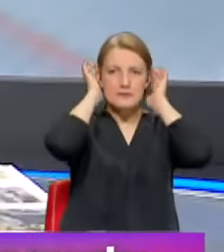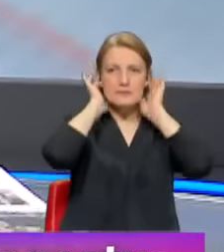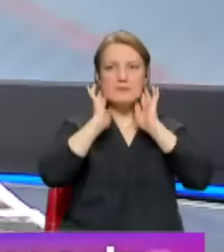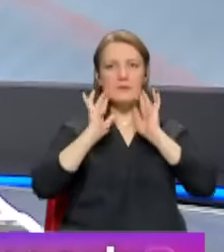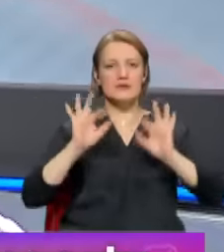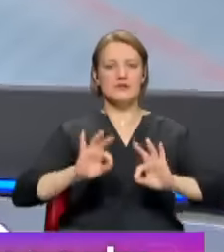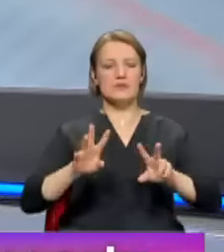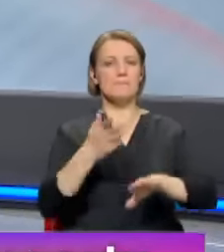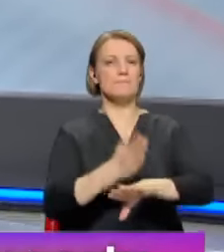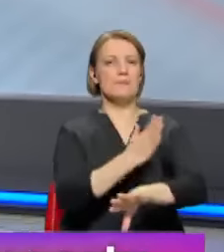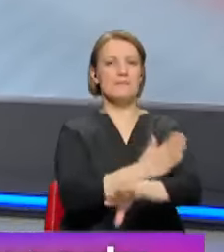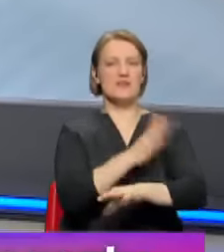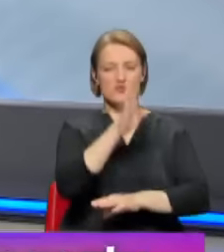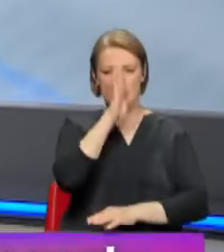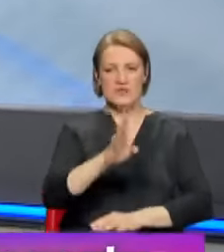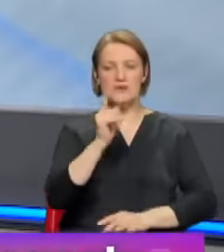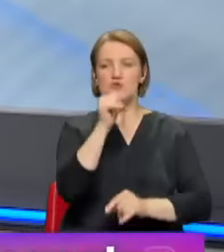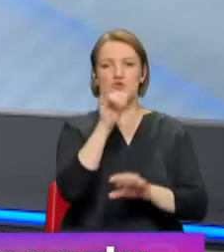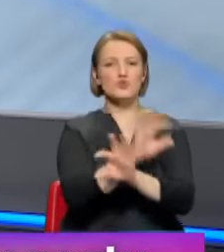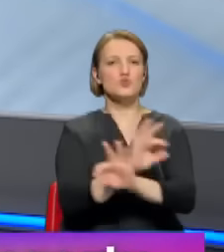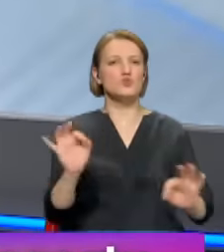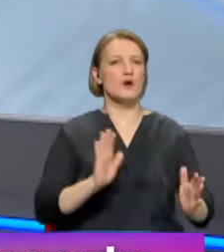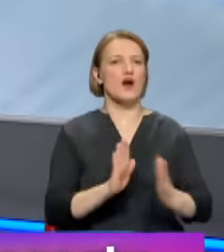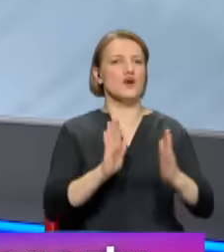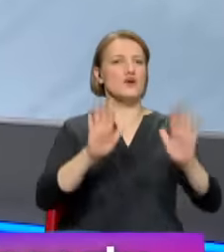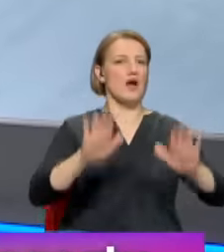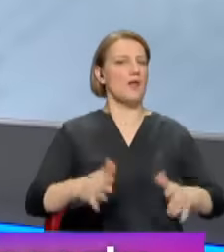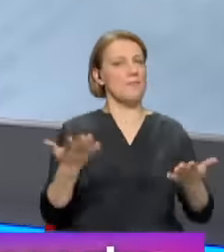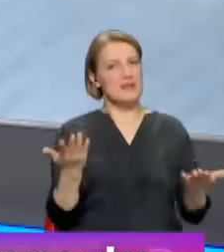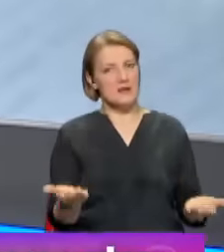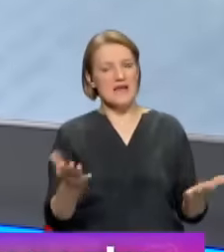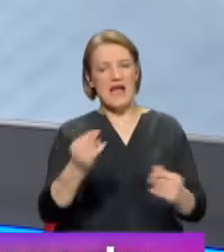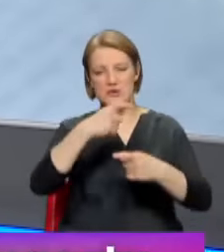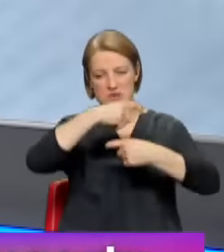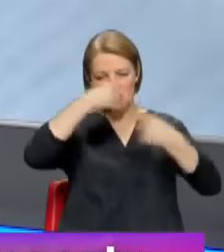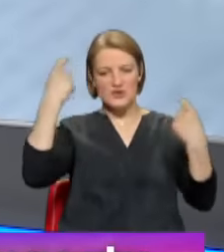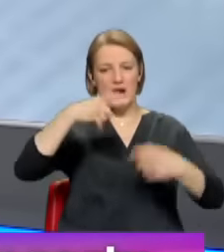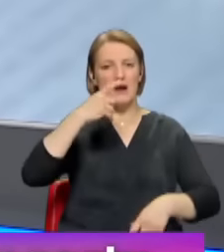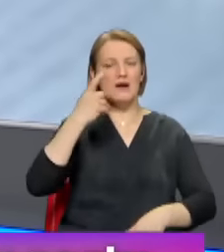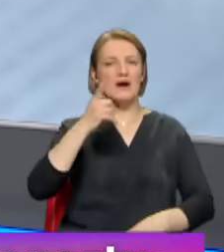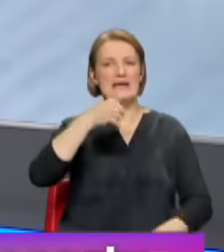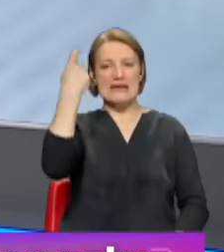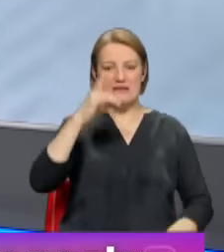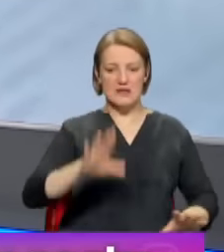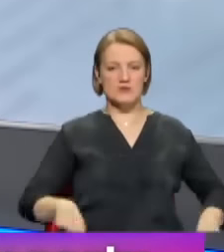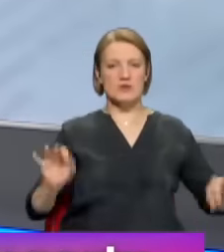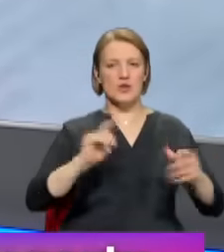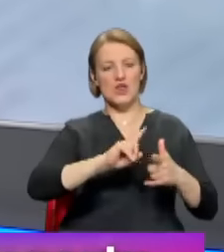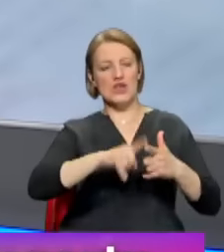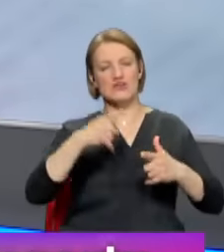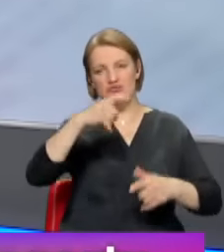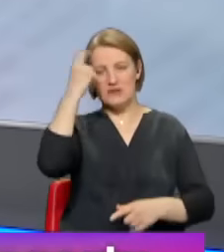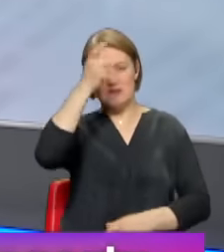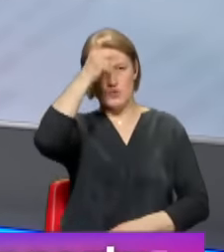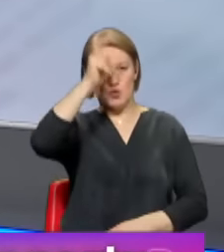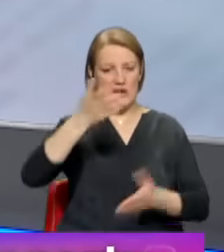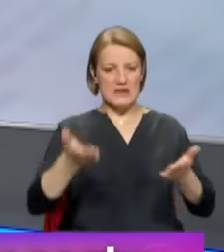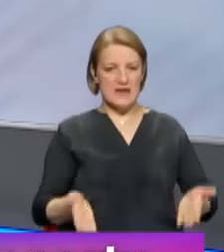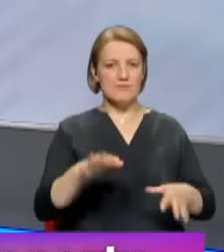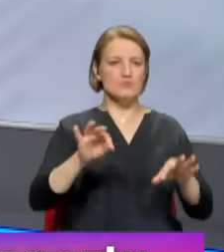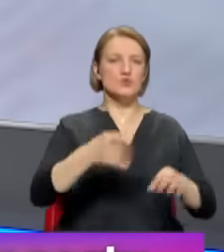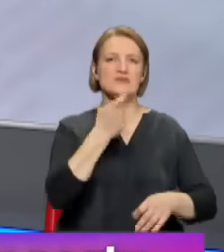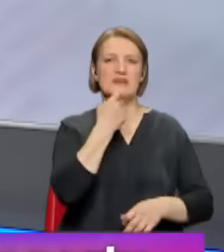Şimdi memleketimizde ciddi bir kuraklıkla karşı karşıya kalabiliriz. En sıcak yaza hazırlanıyor. Belki ikinci yaza hazırlanıyor Türkiye. Ve